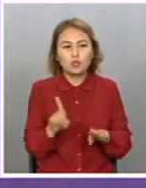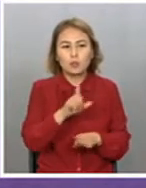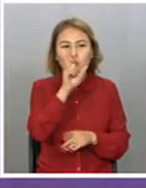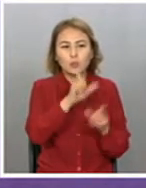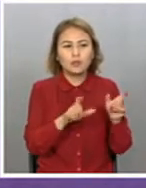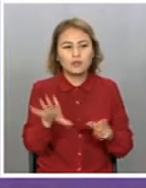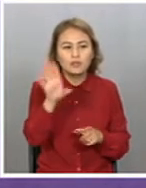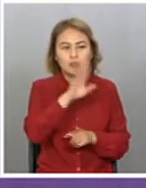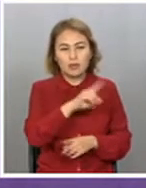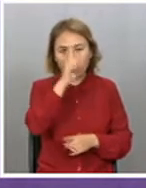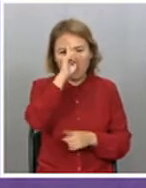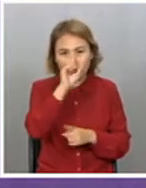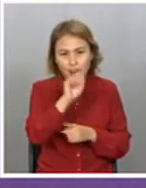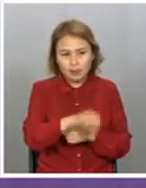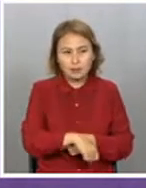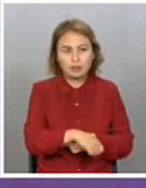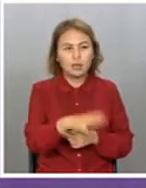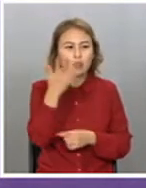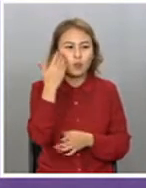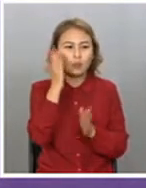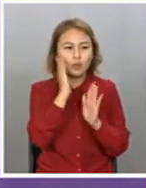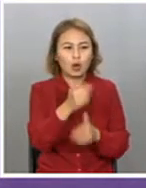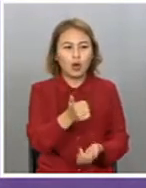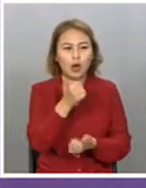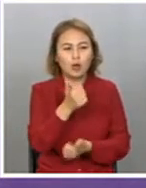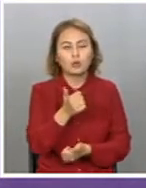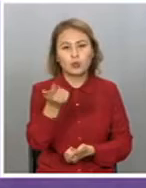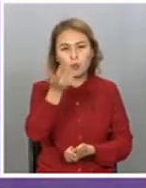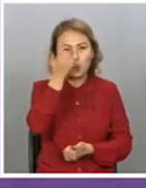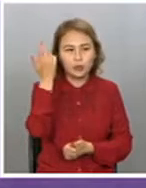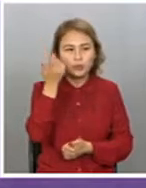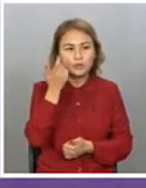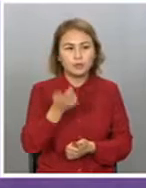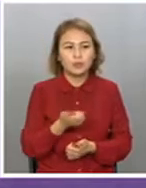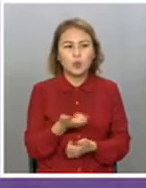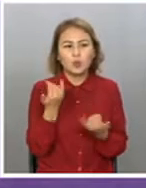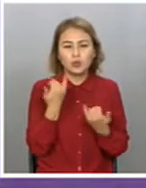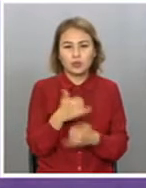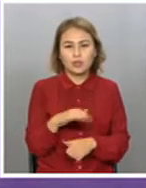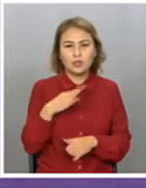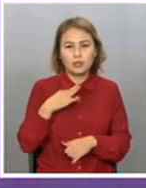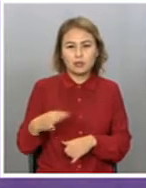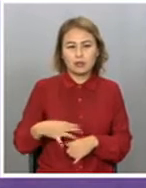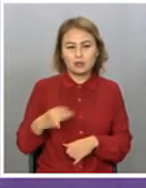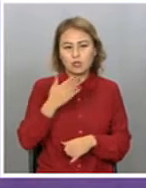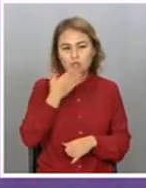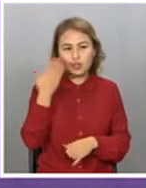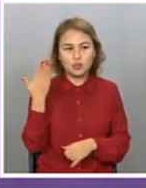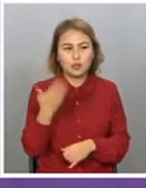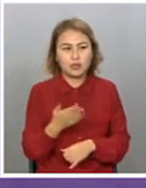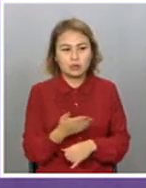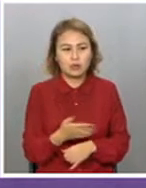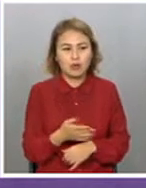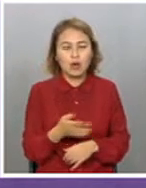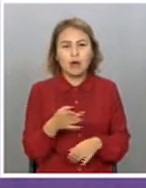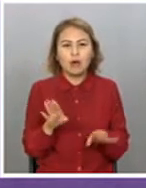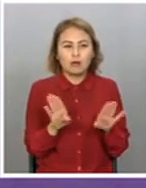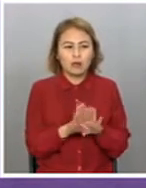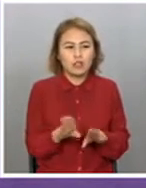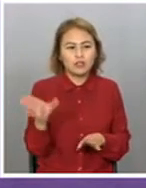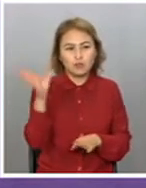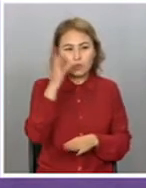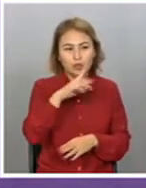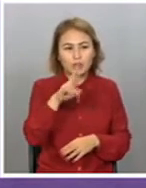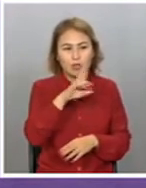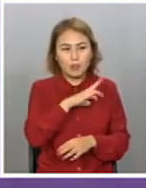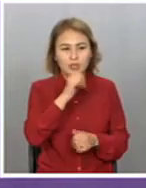тебе кланялись. Тогда будешь хорошим хозяином». Удивился сын и спрашивает: